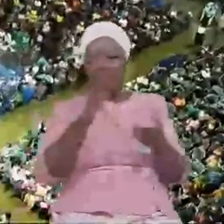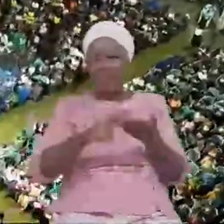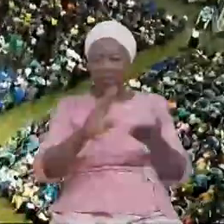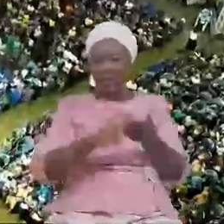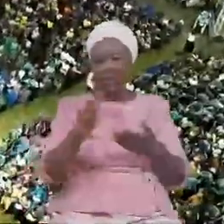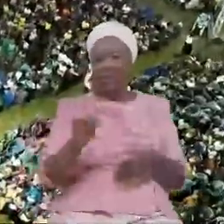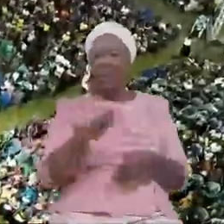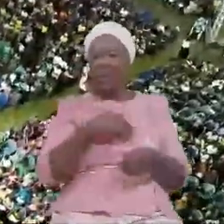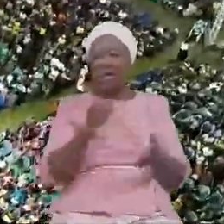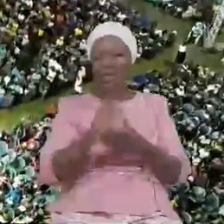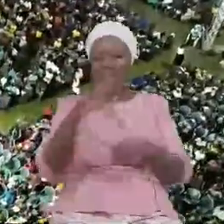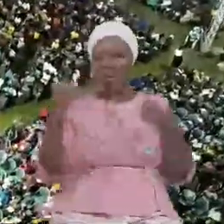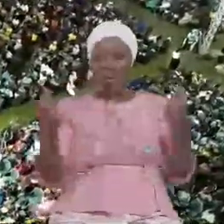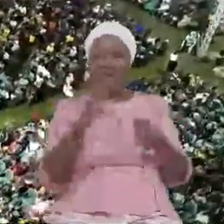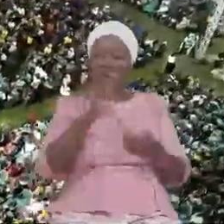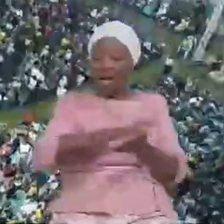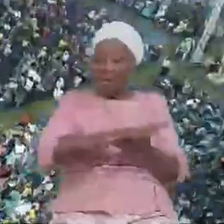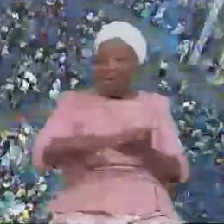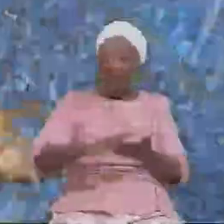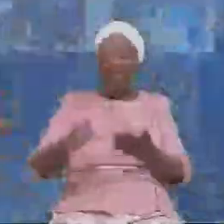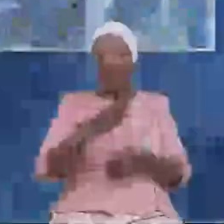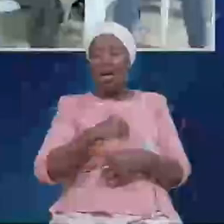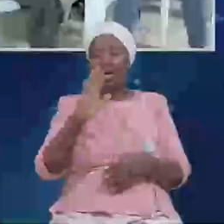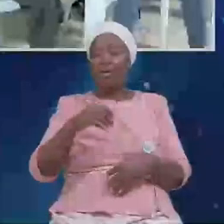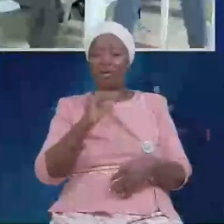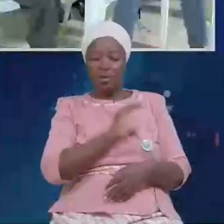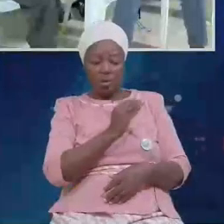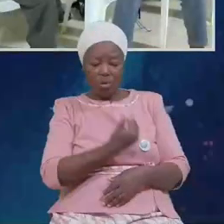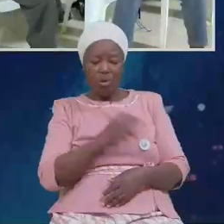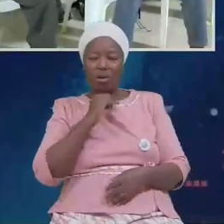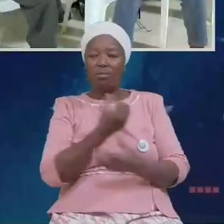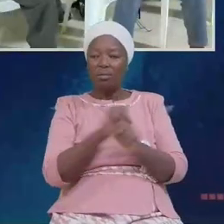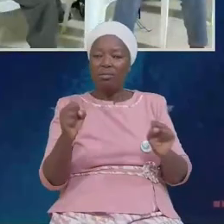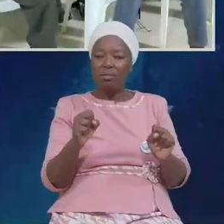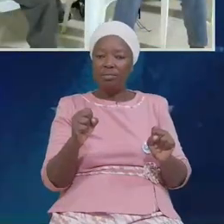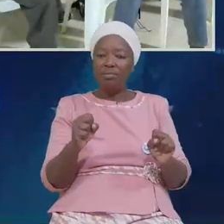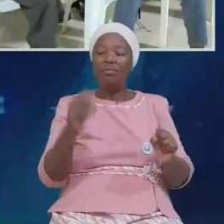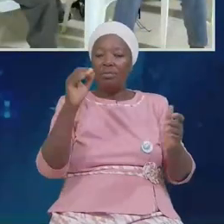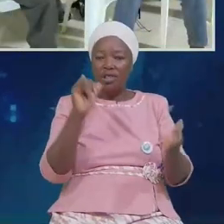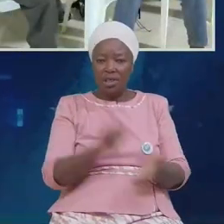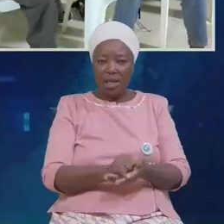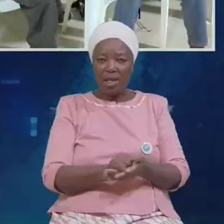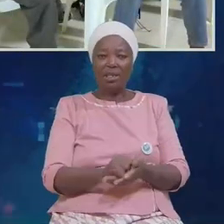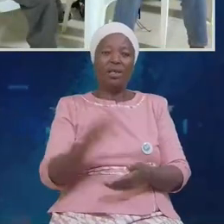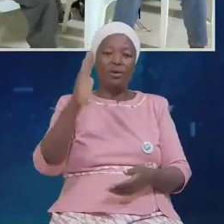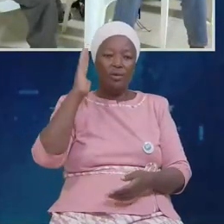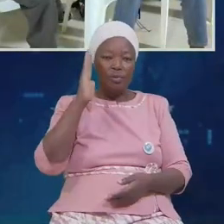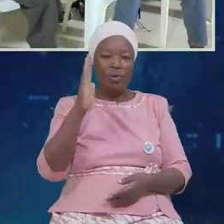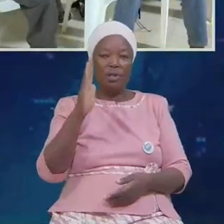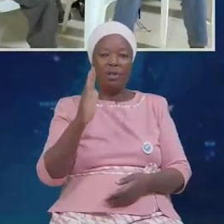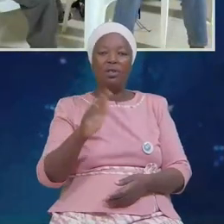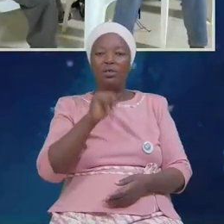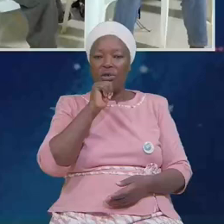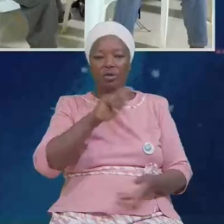pardonnés, que tes péchés sont tolérés, ôtés, effacés, que ton âme est sauvée, alors cela ne changera